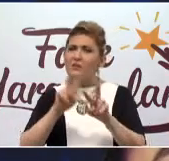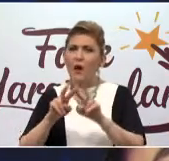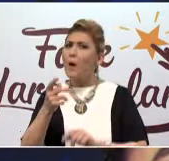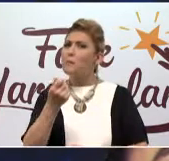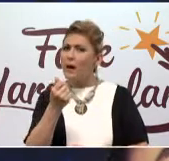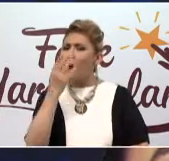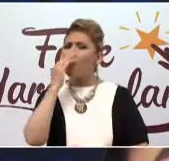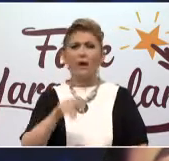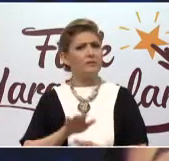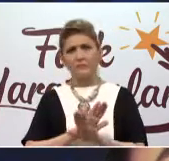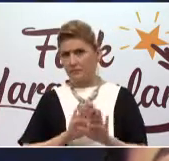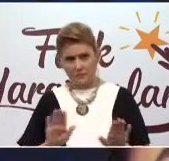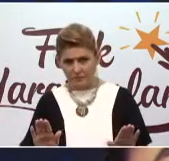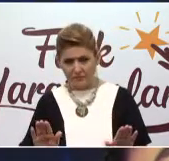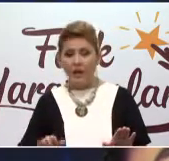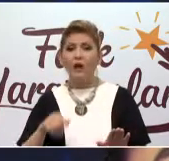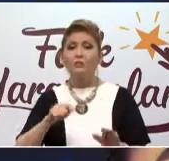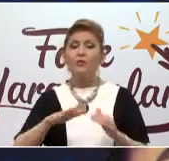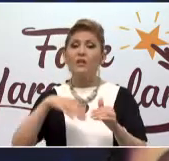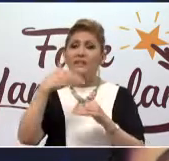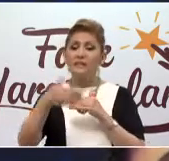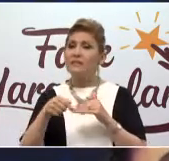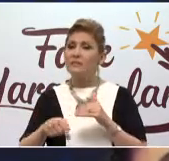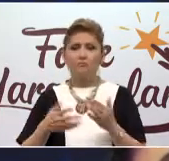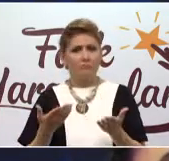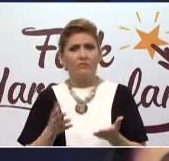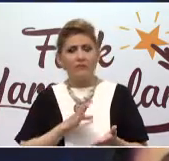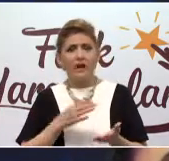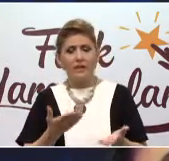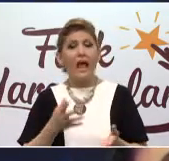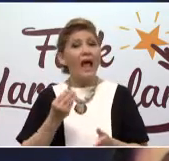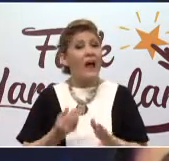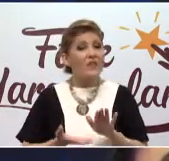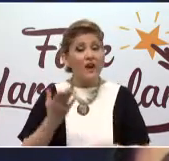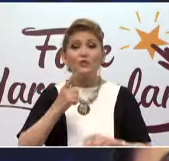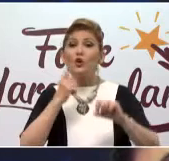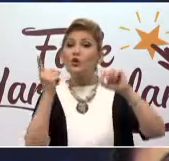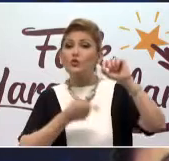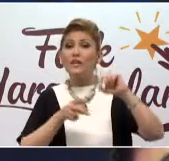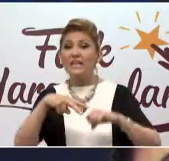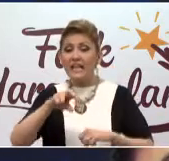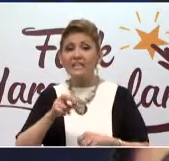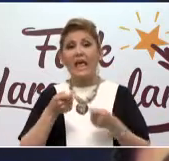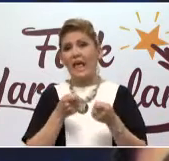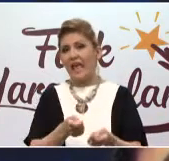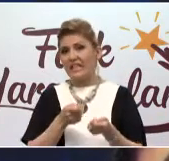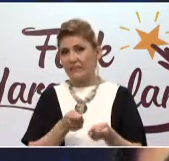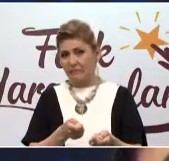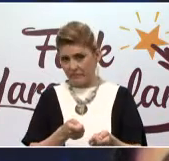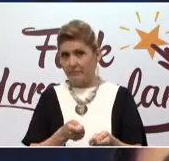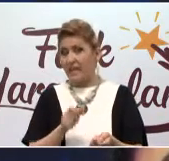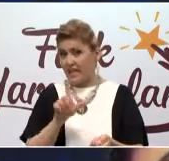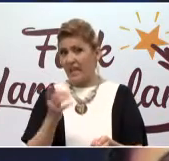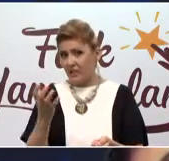yardımı yapılamıyor. Bunun dışında çeşitli kategoriler var. Ama en çok %80'in üzerinde eğitimle ilgili ihtiyaç